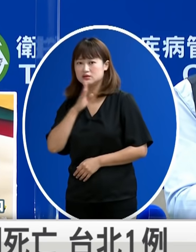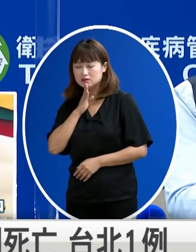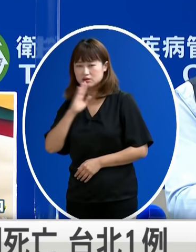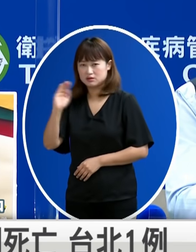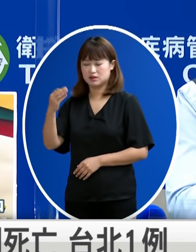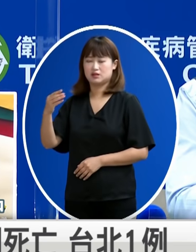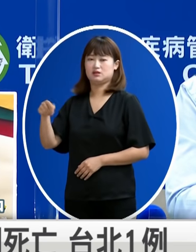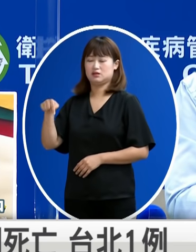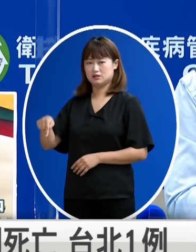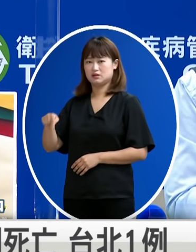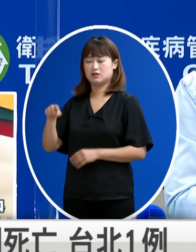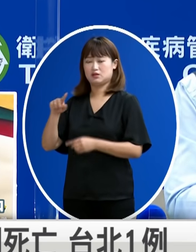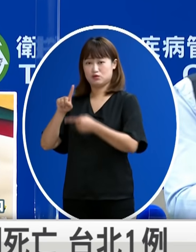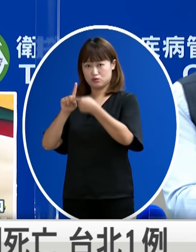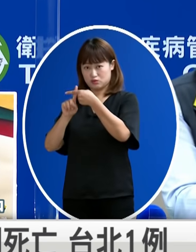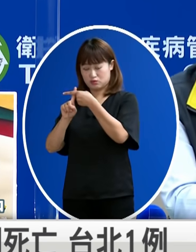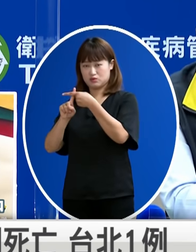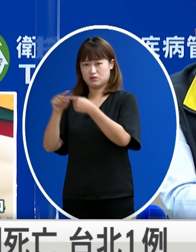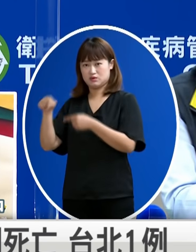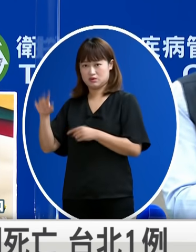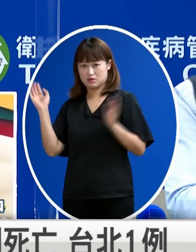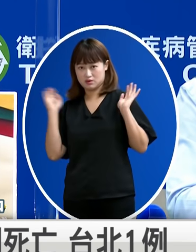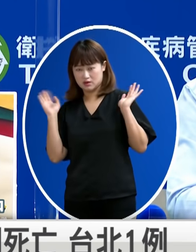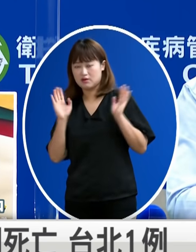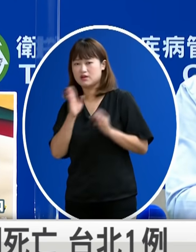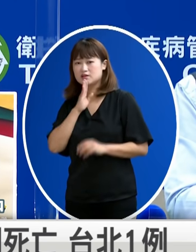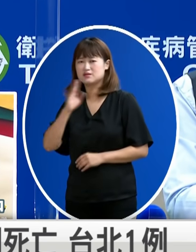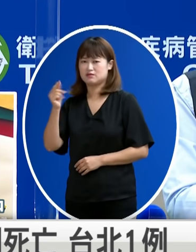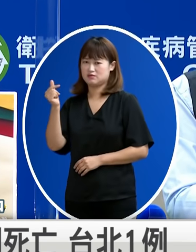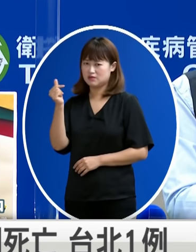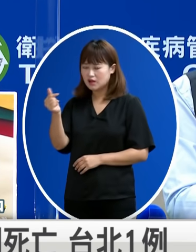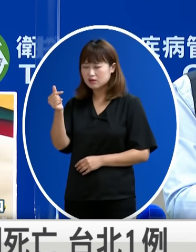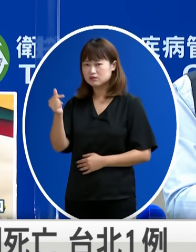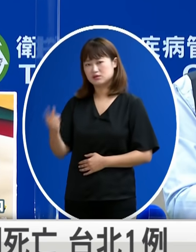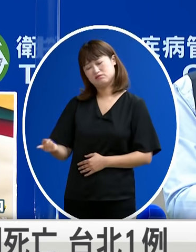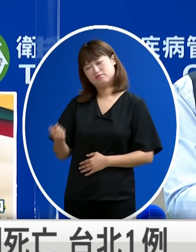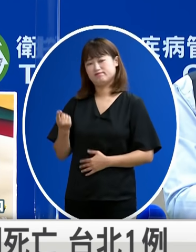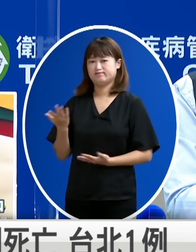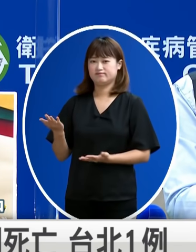的，所以这很清很清楚是一个旧案。